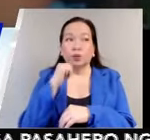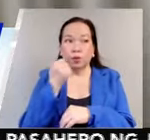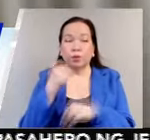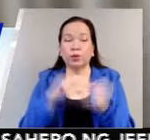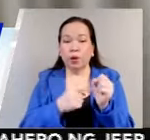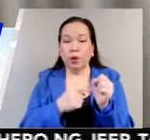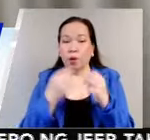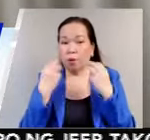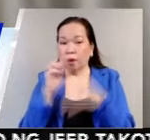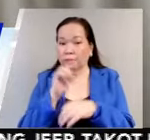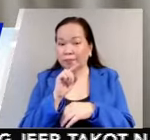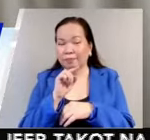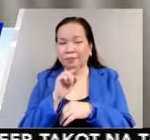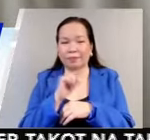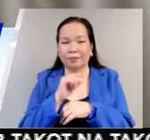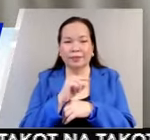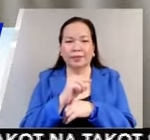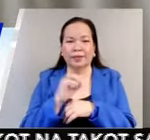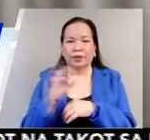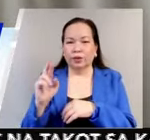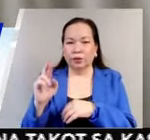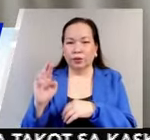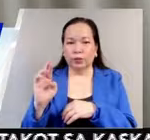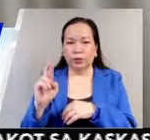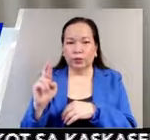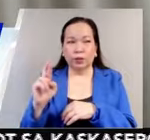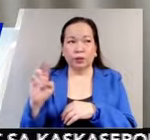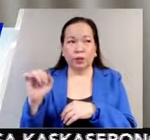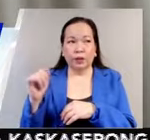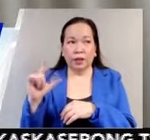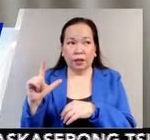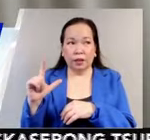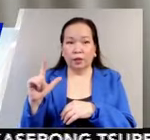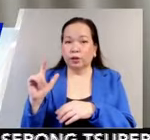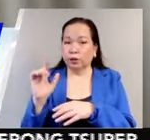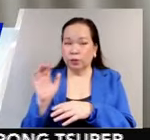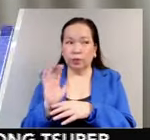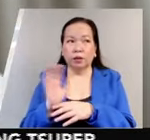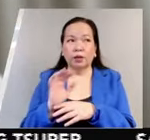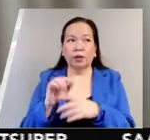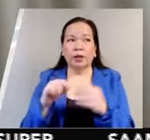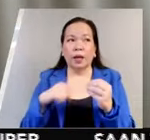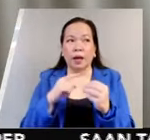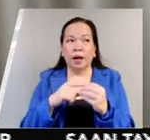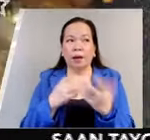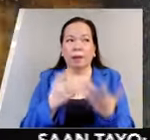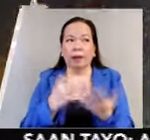sa episode ng Regal Studio Presents na Talking Ted na tungkol sa pagiging fur parent.